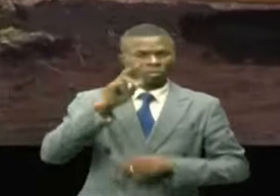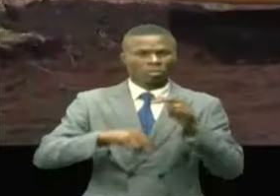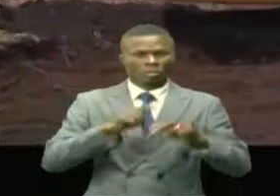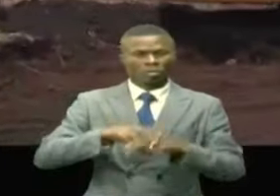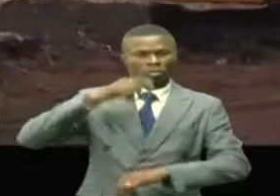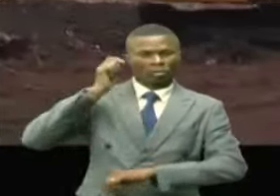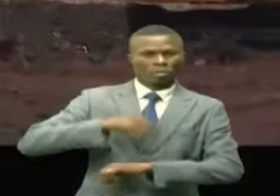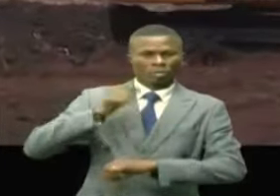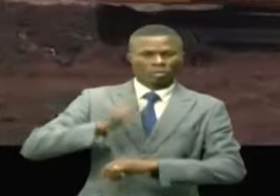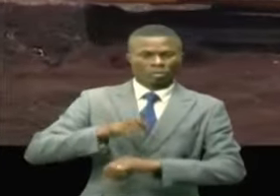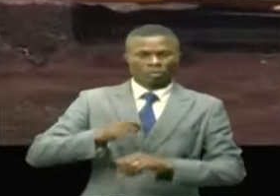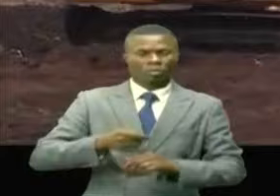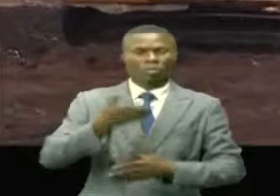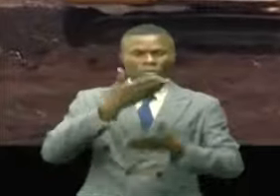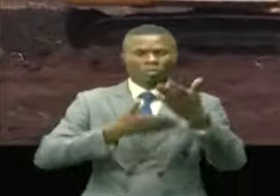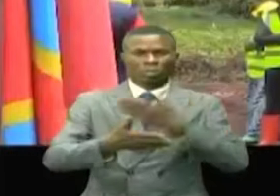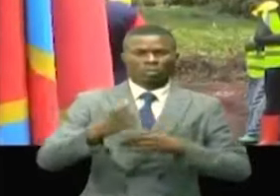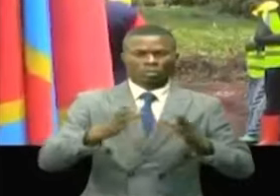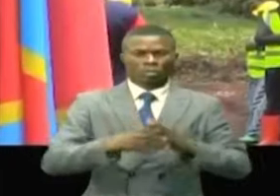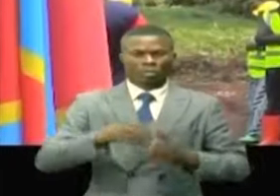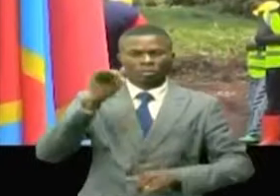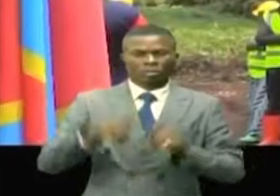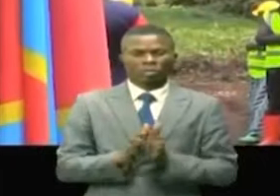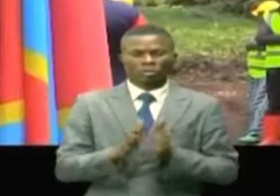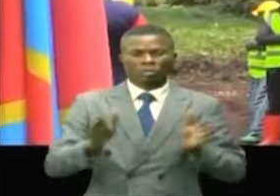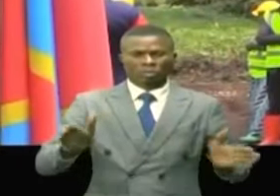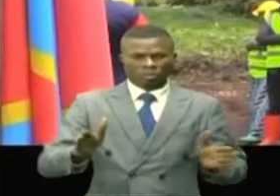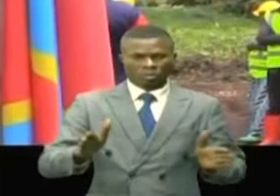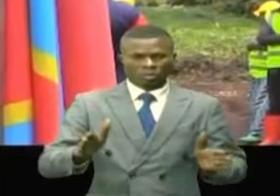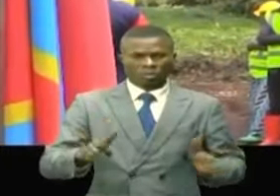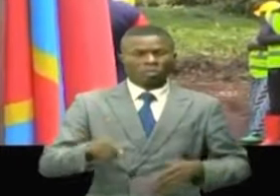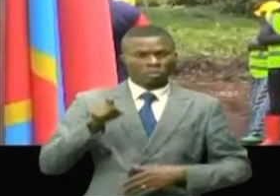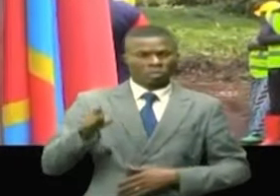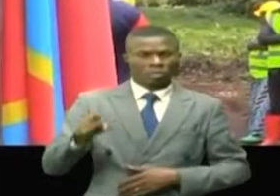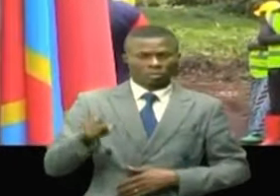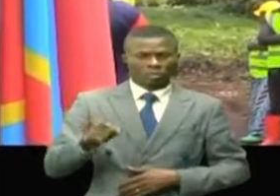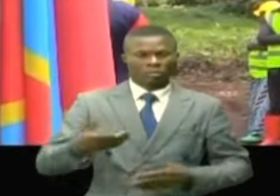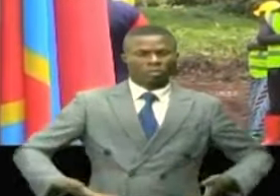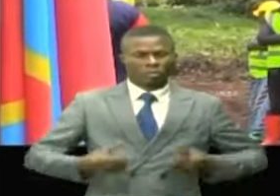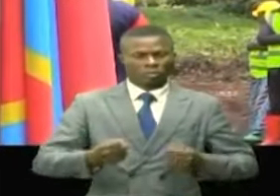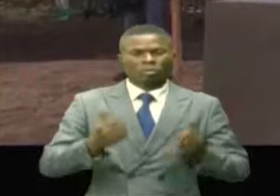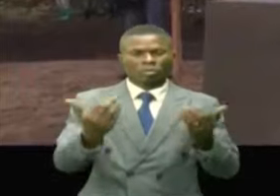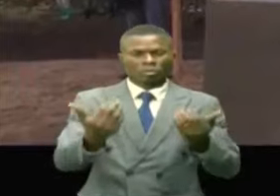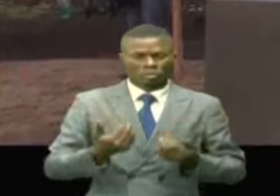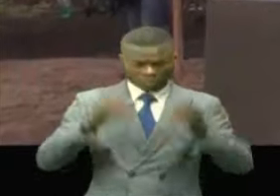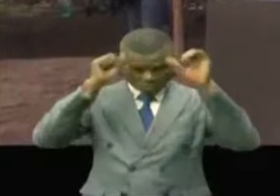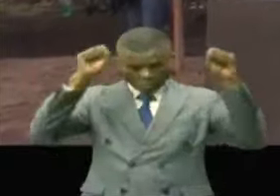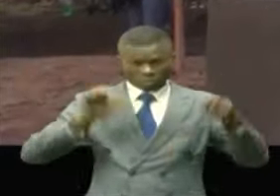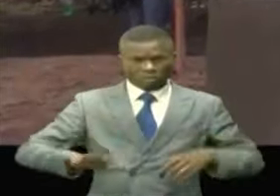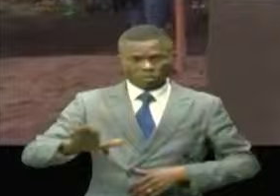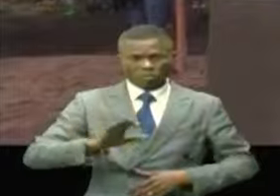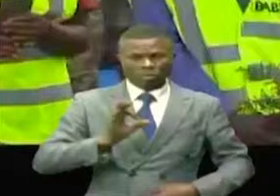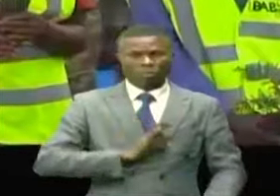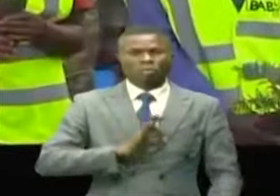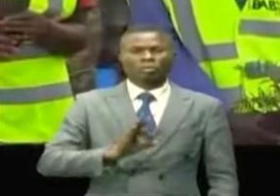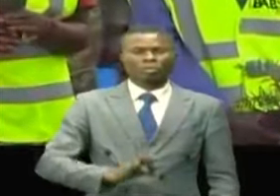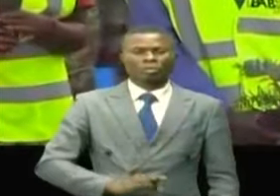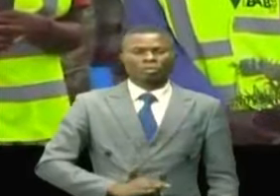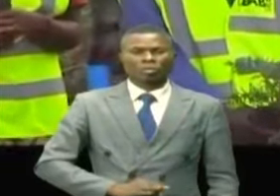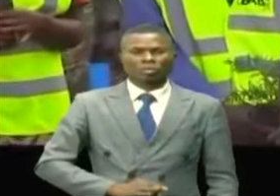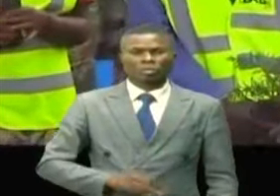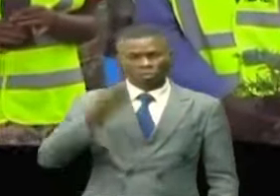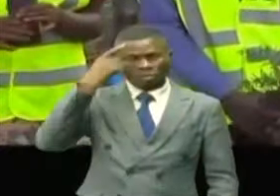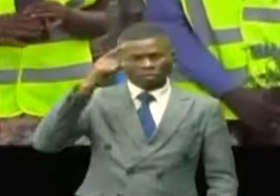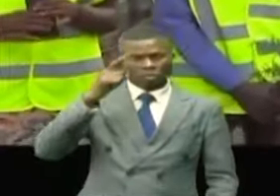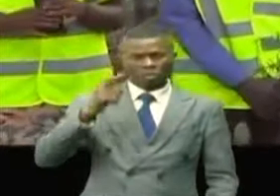justice a été représenté par le secrétaire général ce dernier salue la volonté du chef de l'État Félix Antoine tilombo